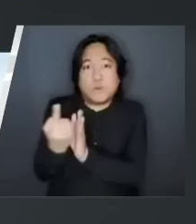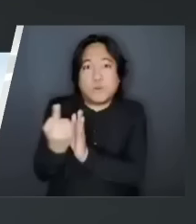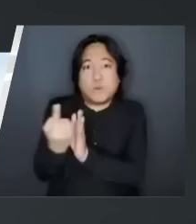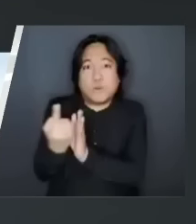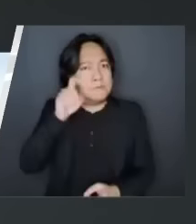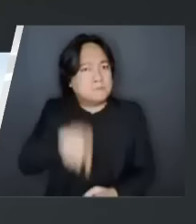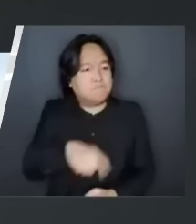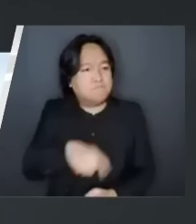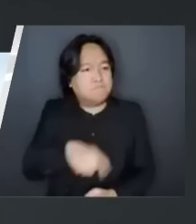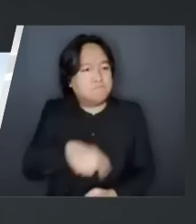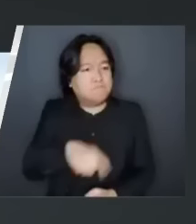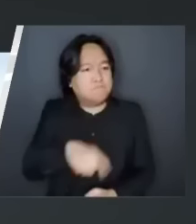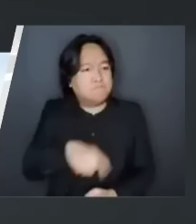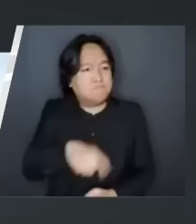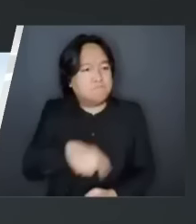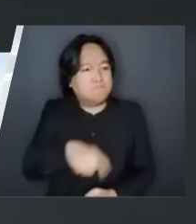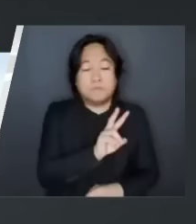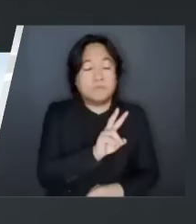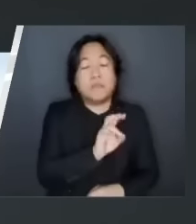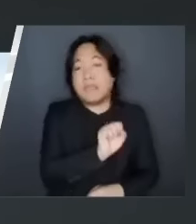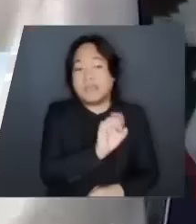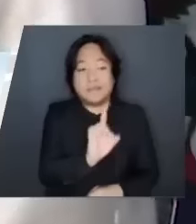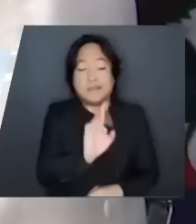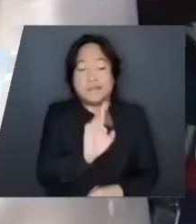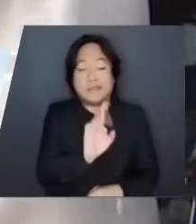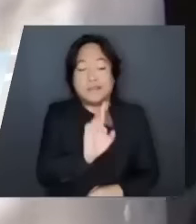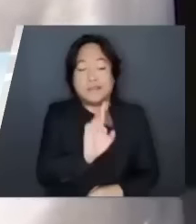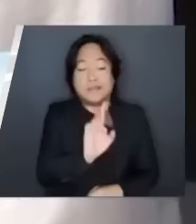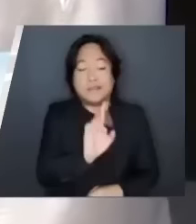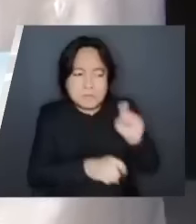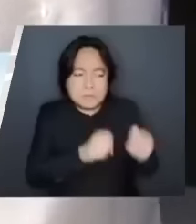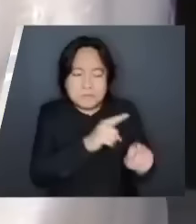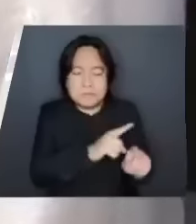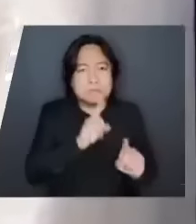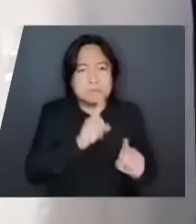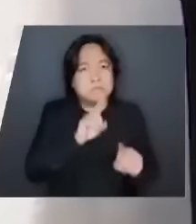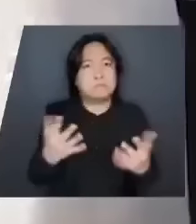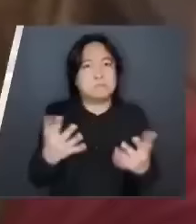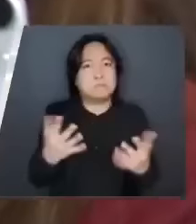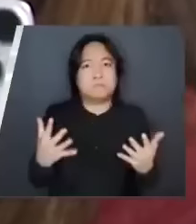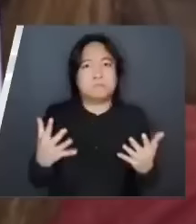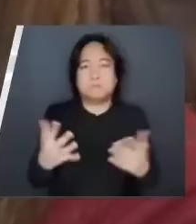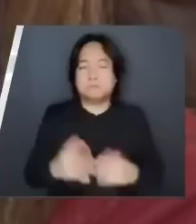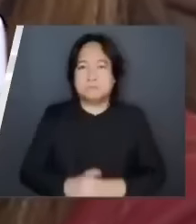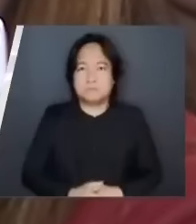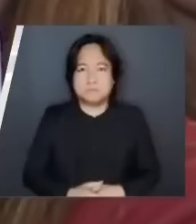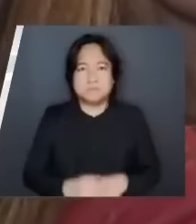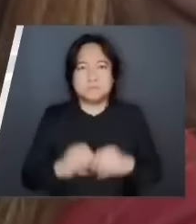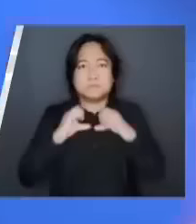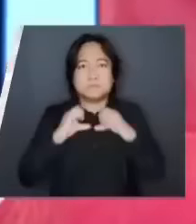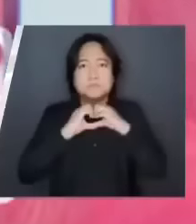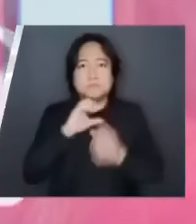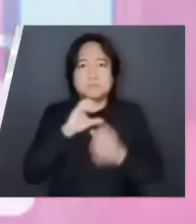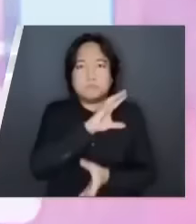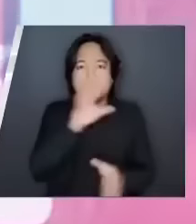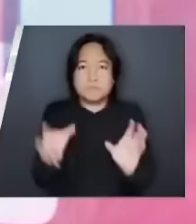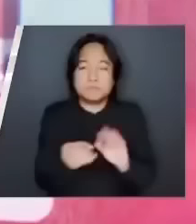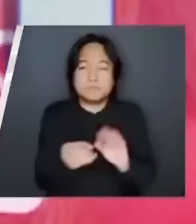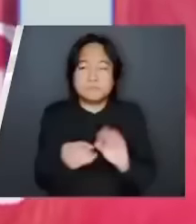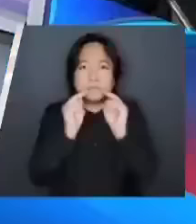impeachment complaint at bagong sampina ng NBI. Para sa GMA Integrated News, ako si Chino Gaston, ang inyong